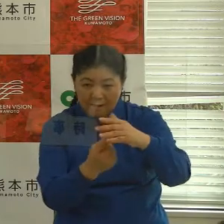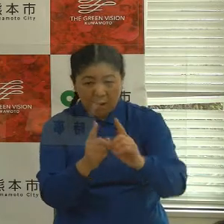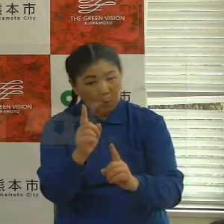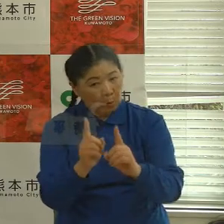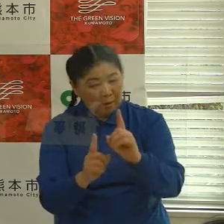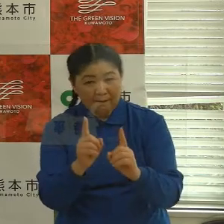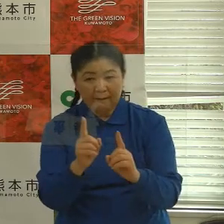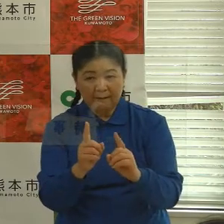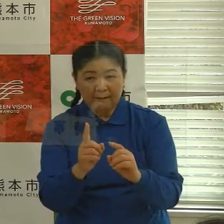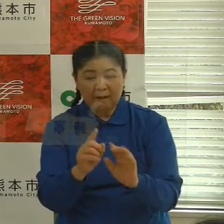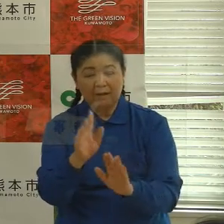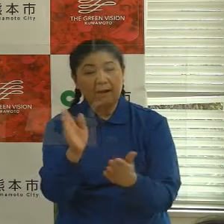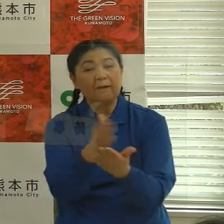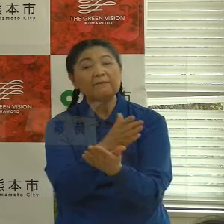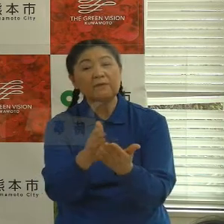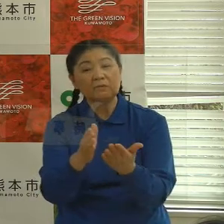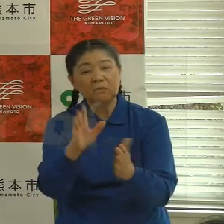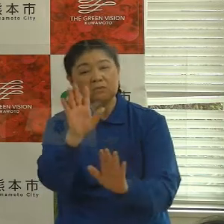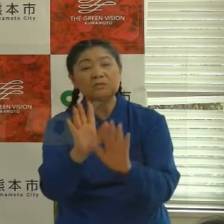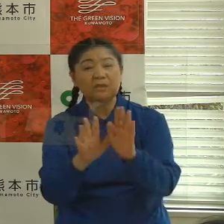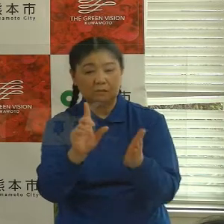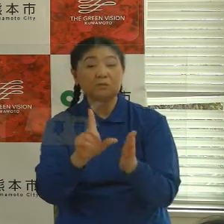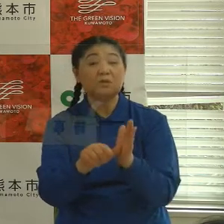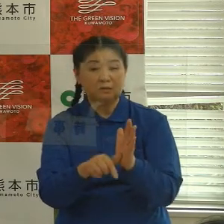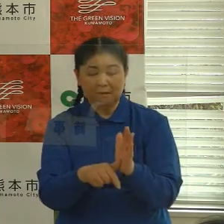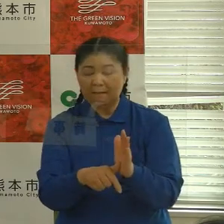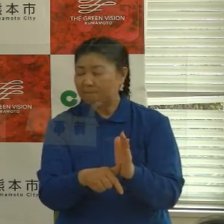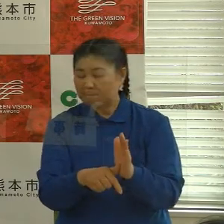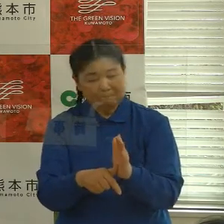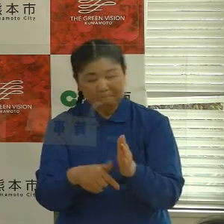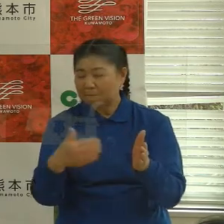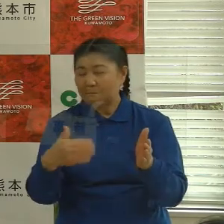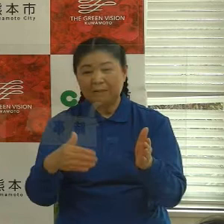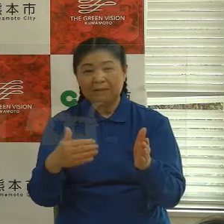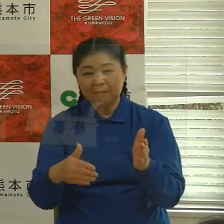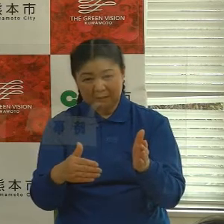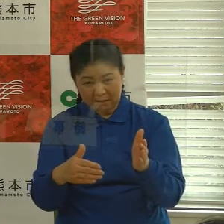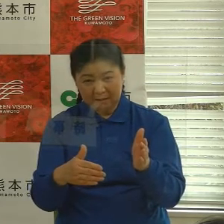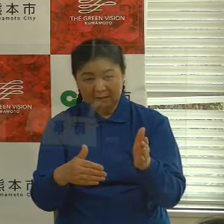どうかという段階ではですね、まだ十分にですね、